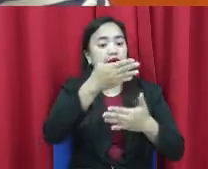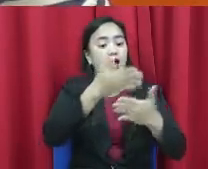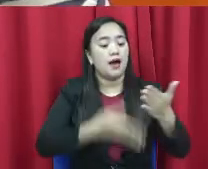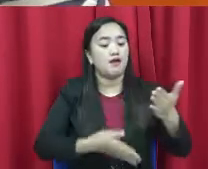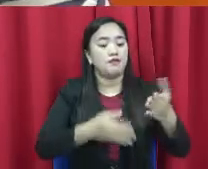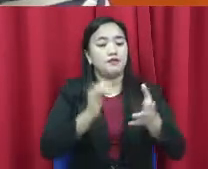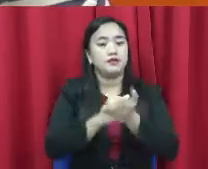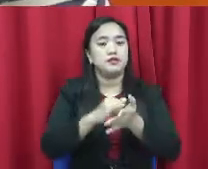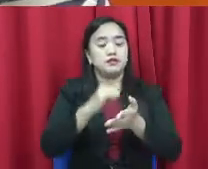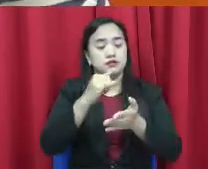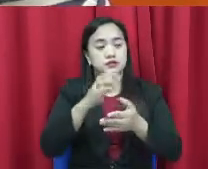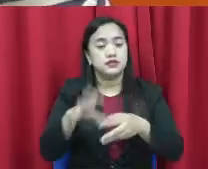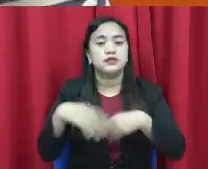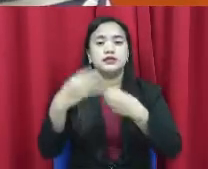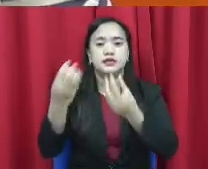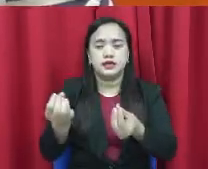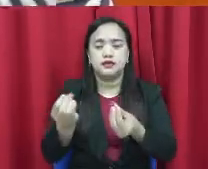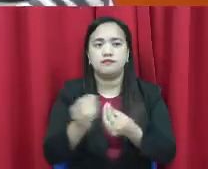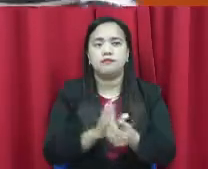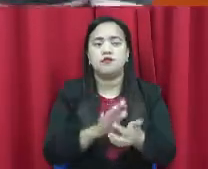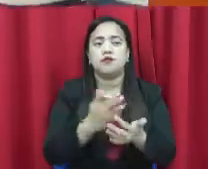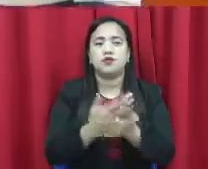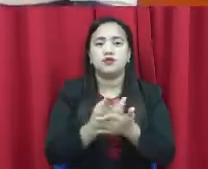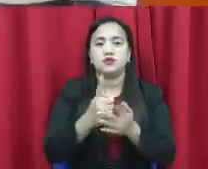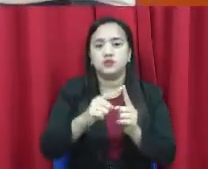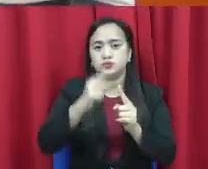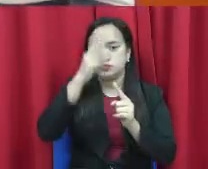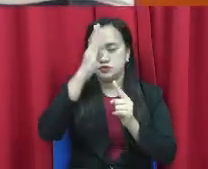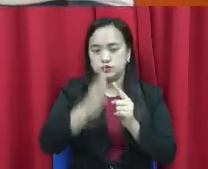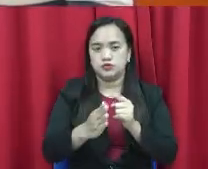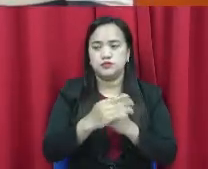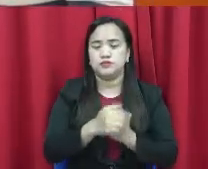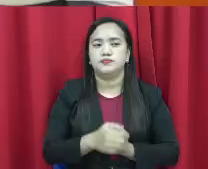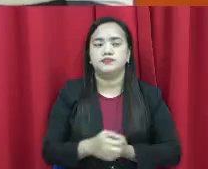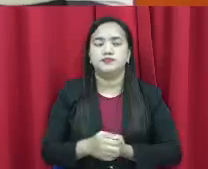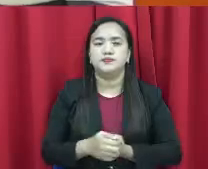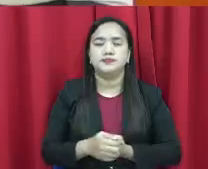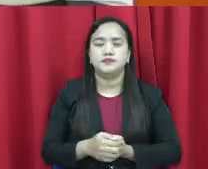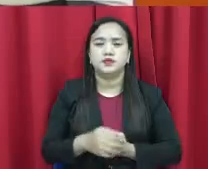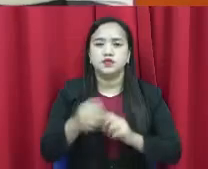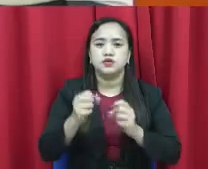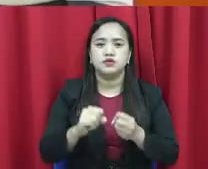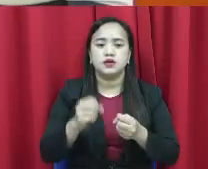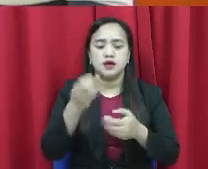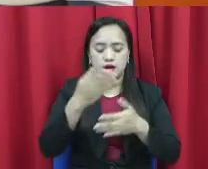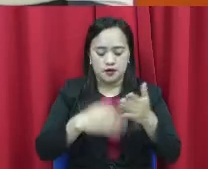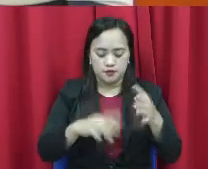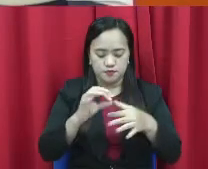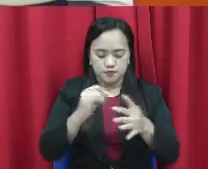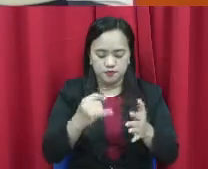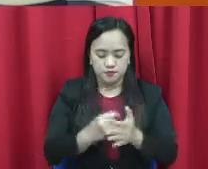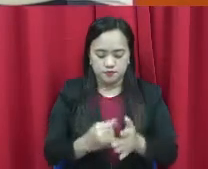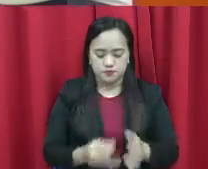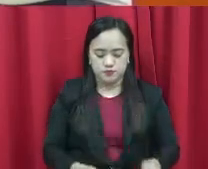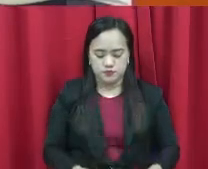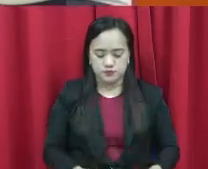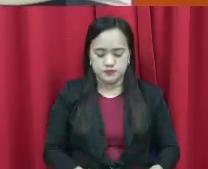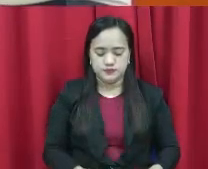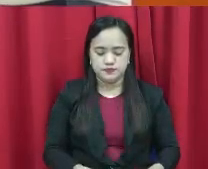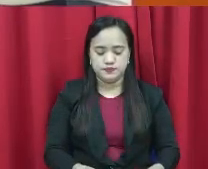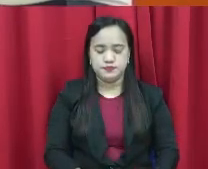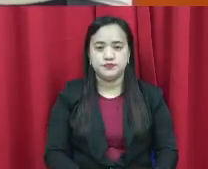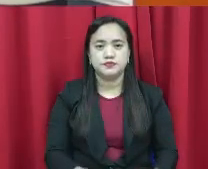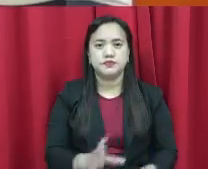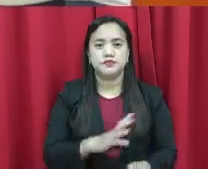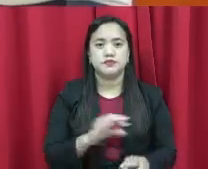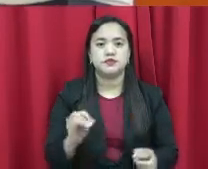pamilya ko na yan lahat babagsak so magiging hati ng aking magiging income ay sa Panginoon at ang aking